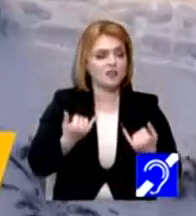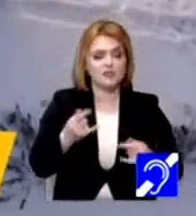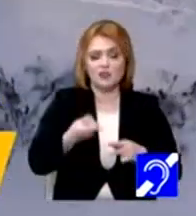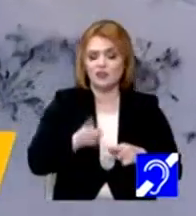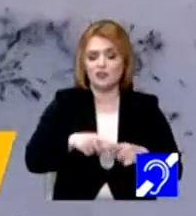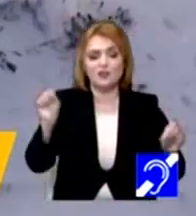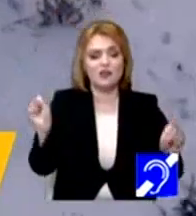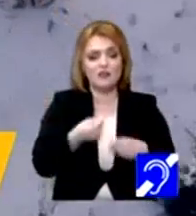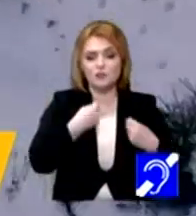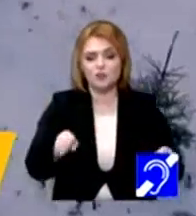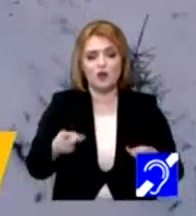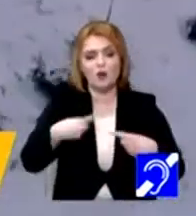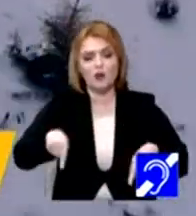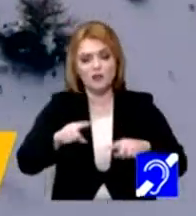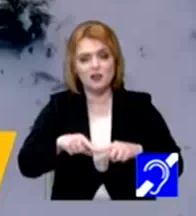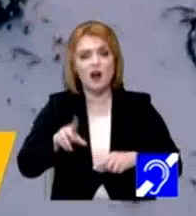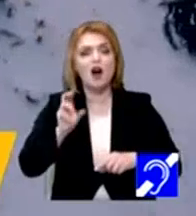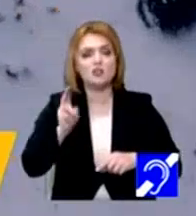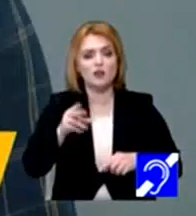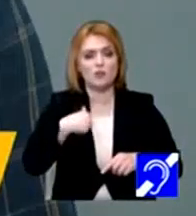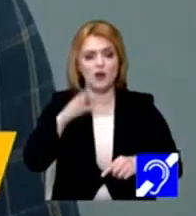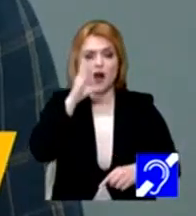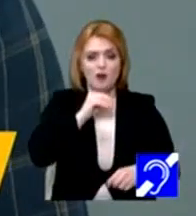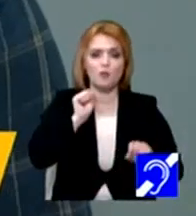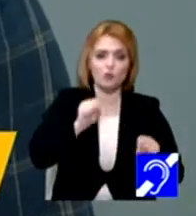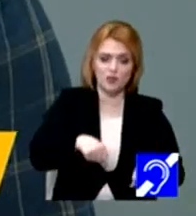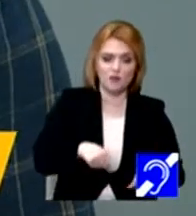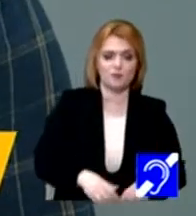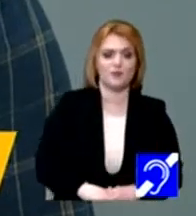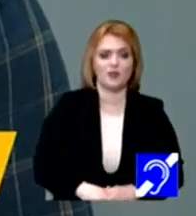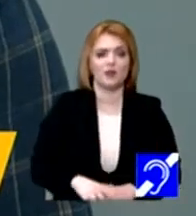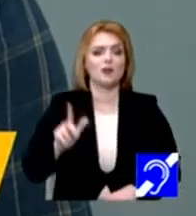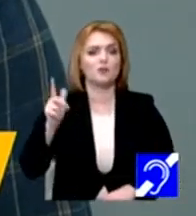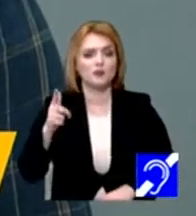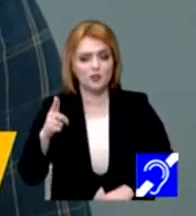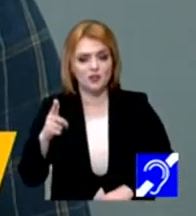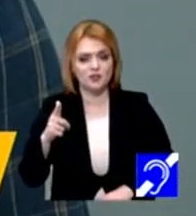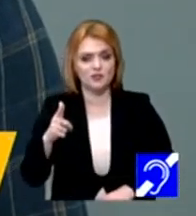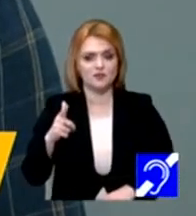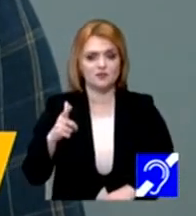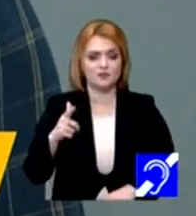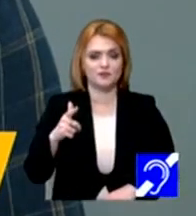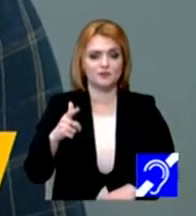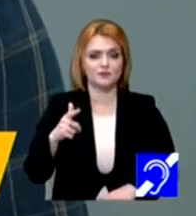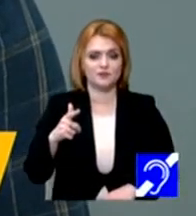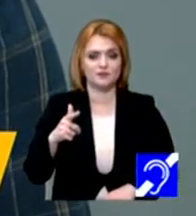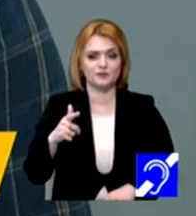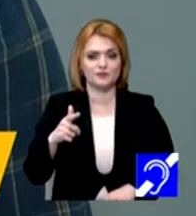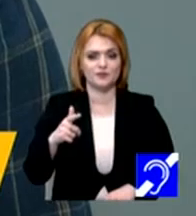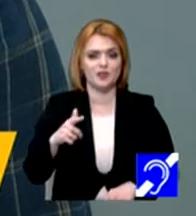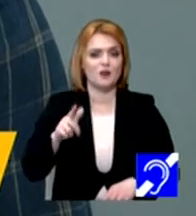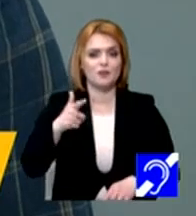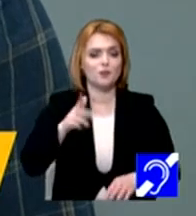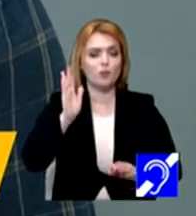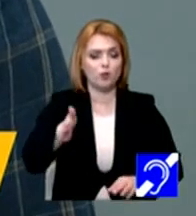le organizăm așa cum le putem noi face, fiindcă se stea foarte mult la